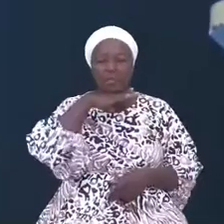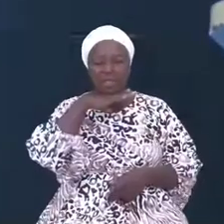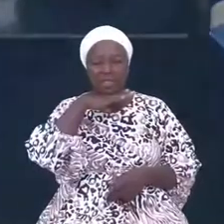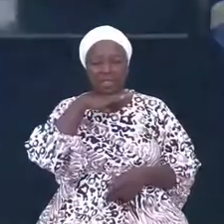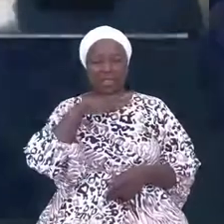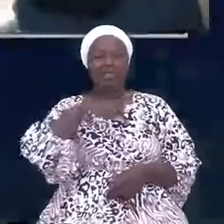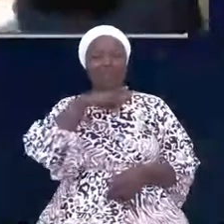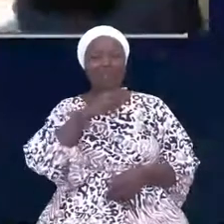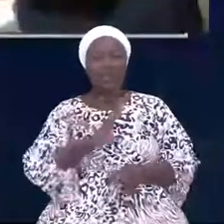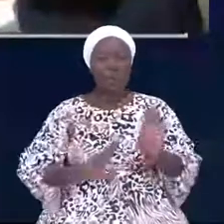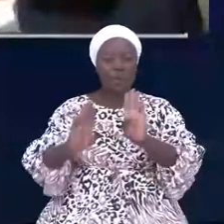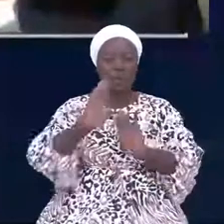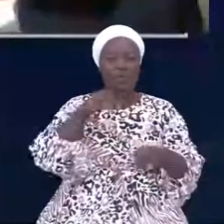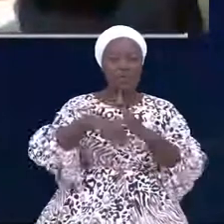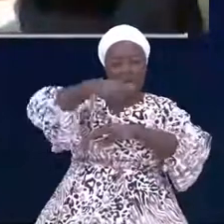à la souillure.